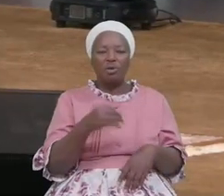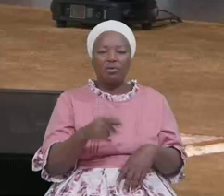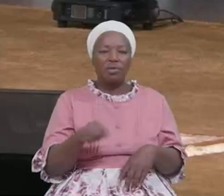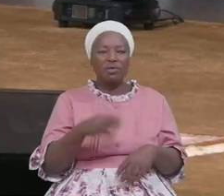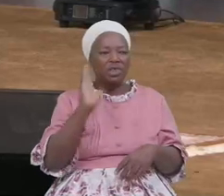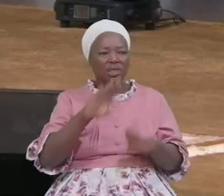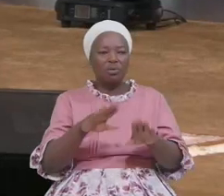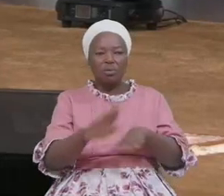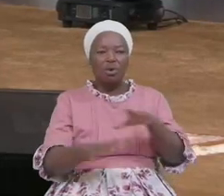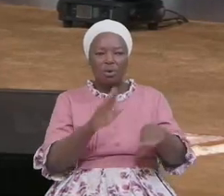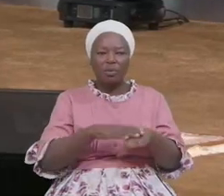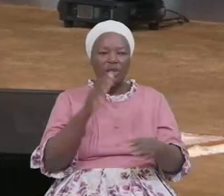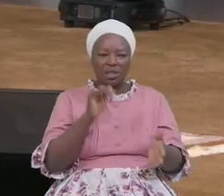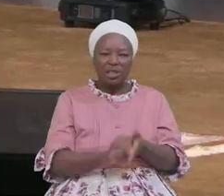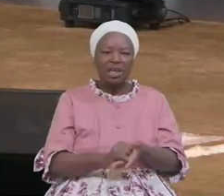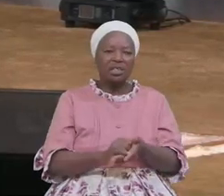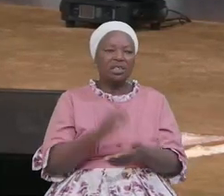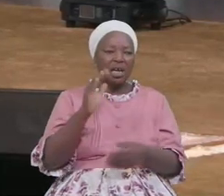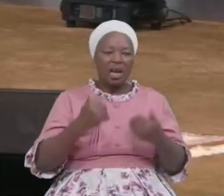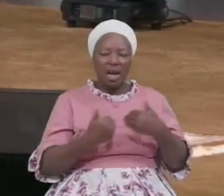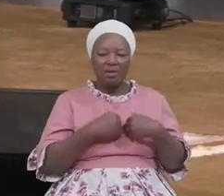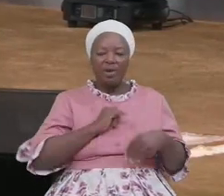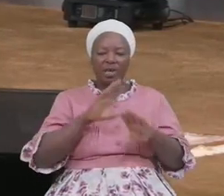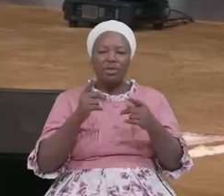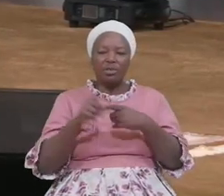comme je l'ai dit à Moïse. »